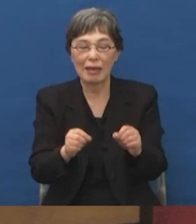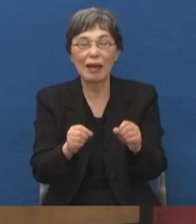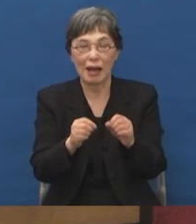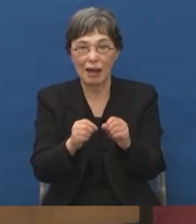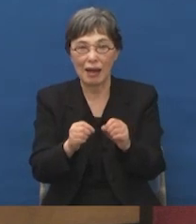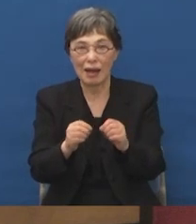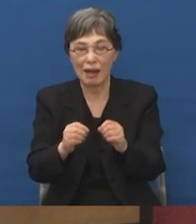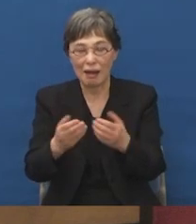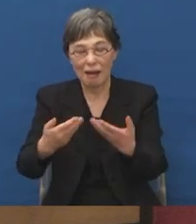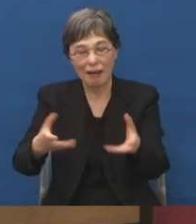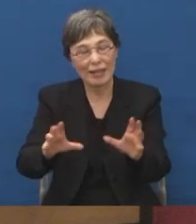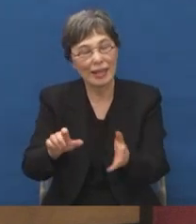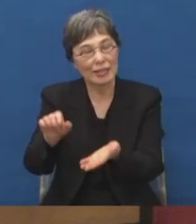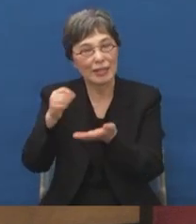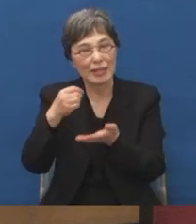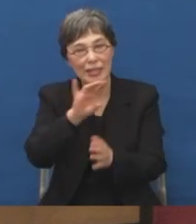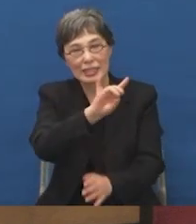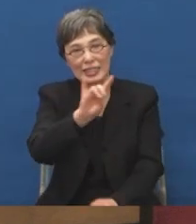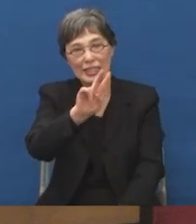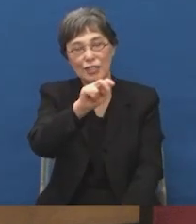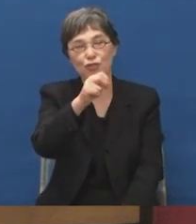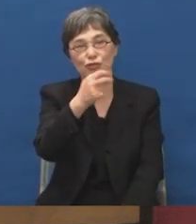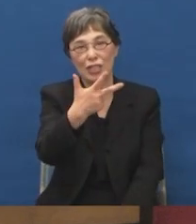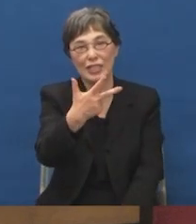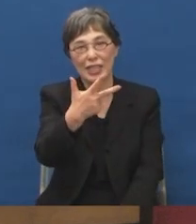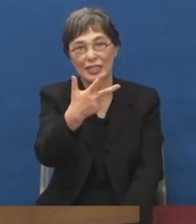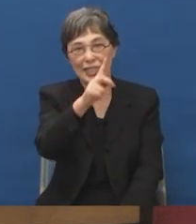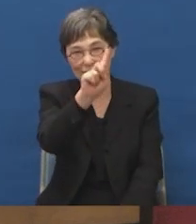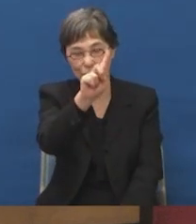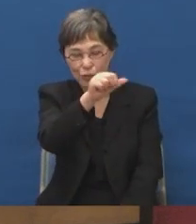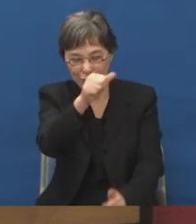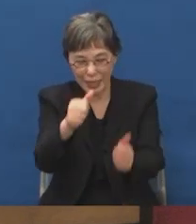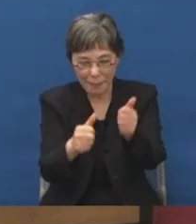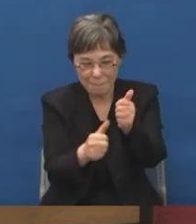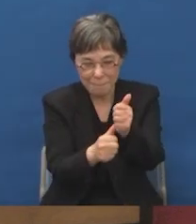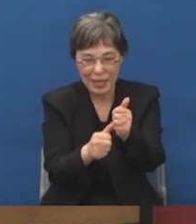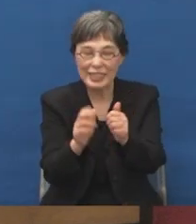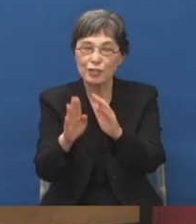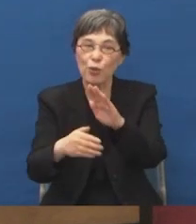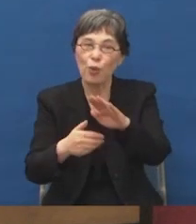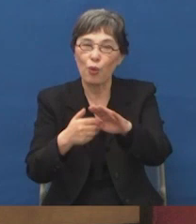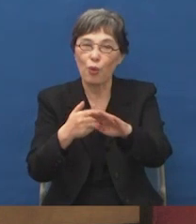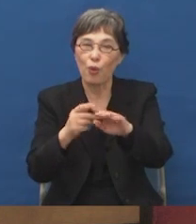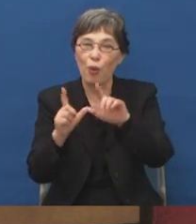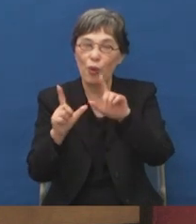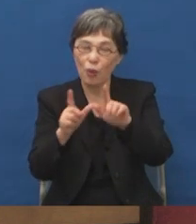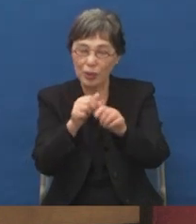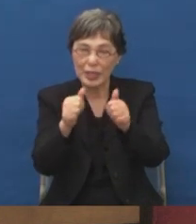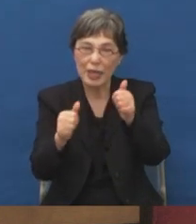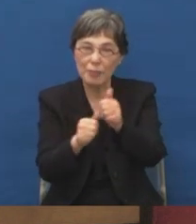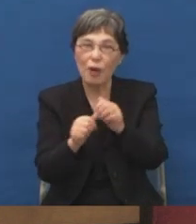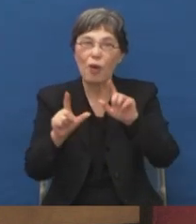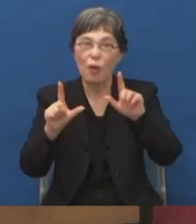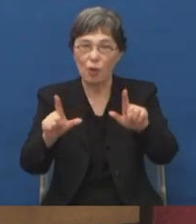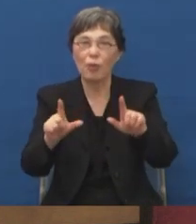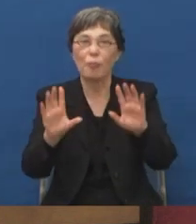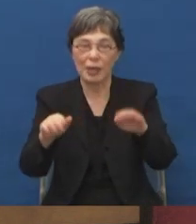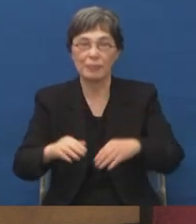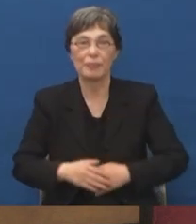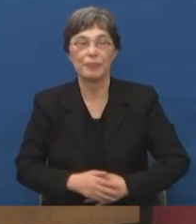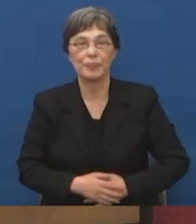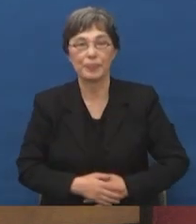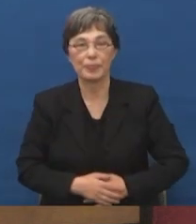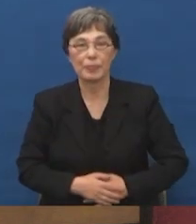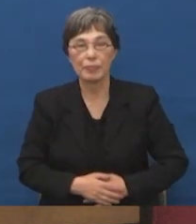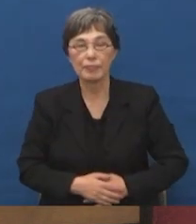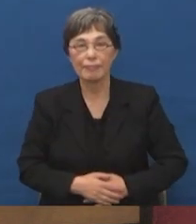の意見として議題25号に1個の意見を委員長報告の中で申し述べることに決定した次第であります。